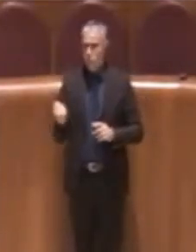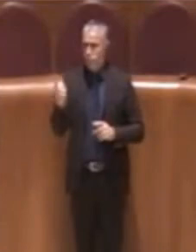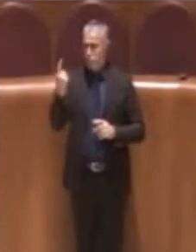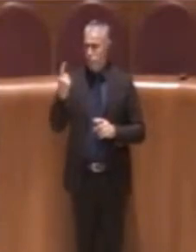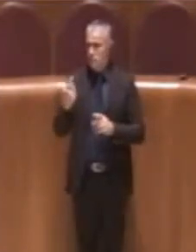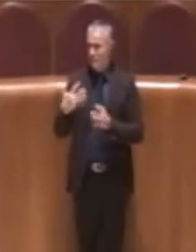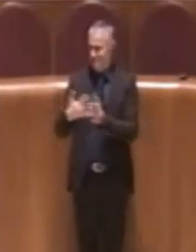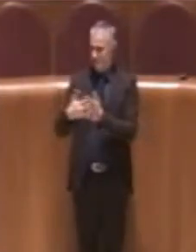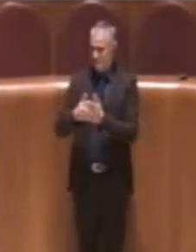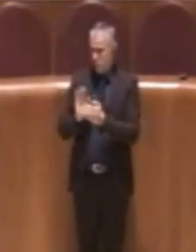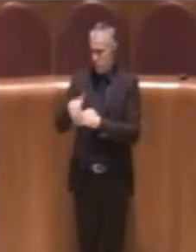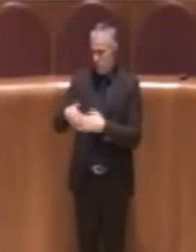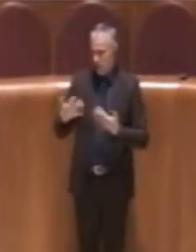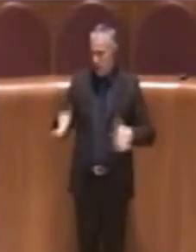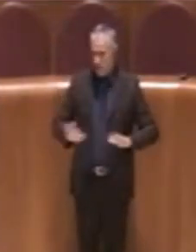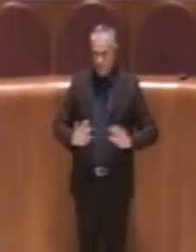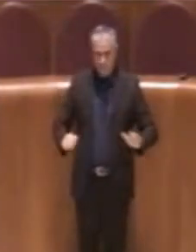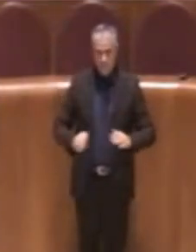superati, insomma.